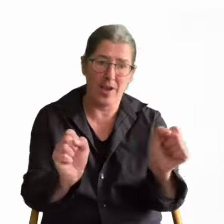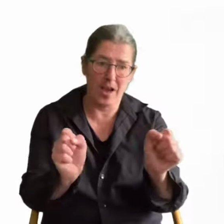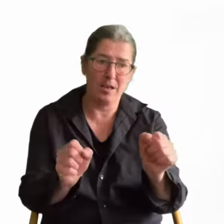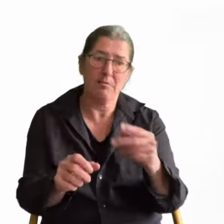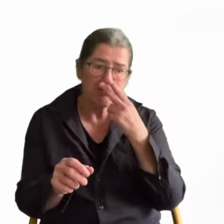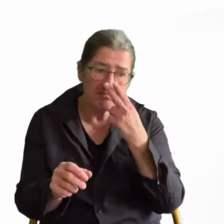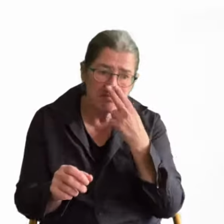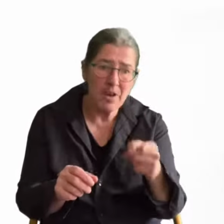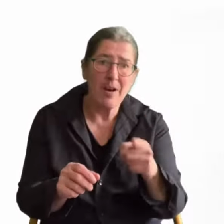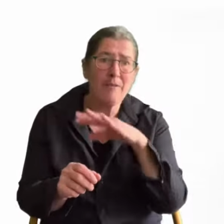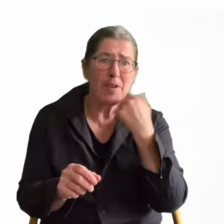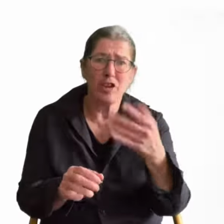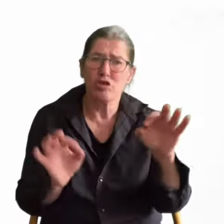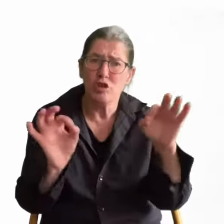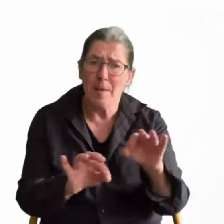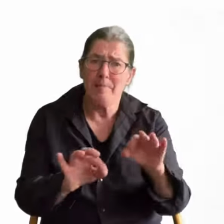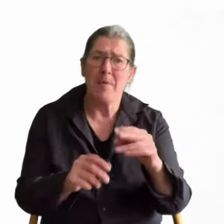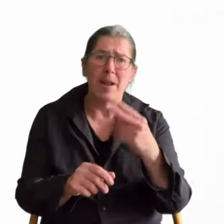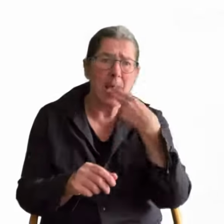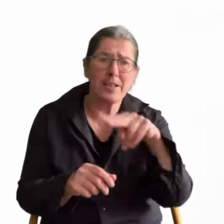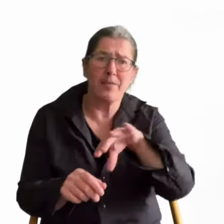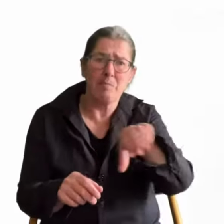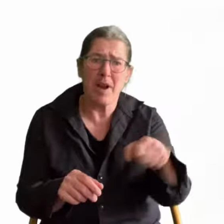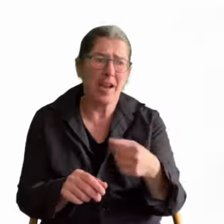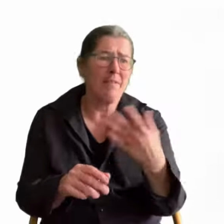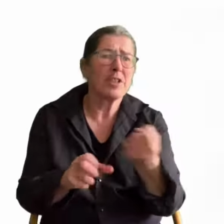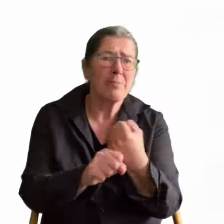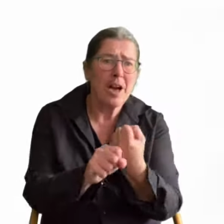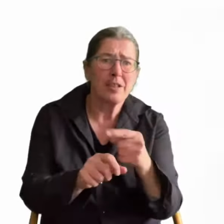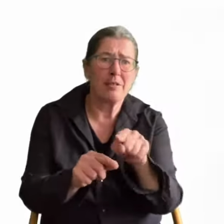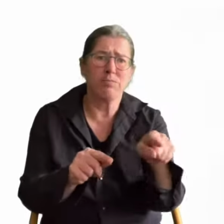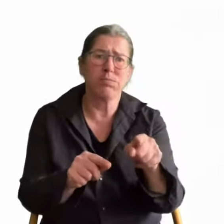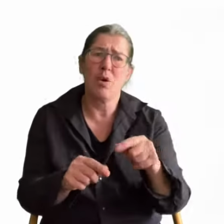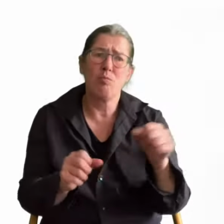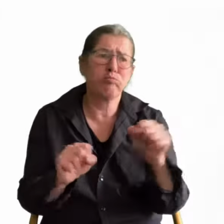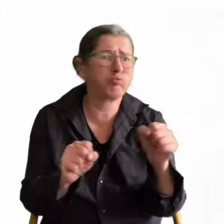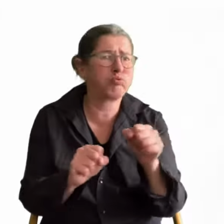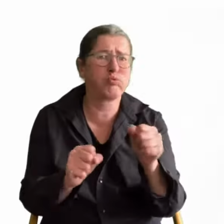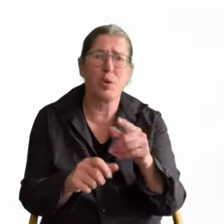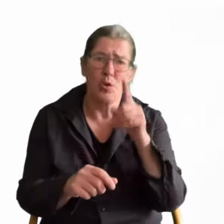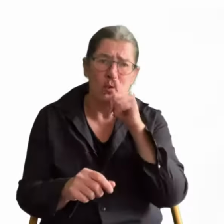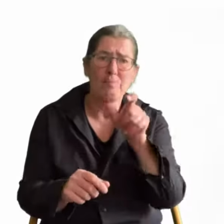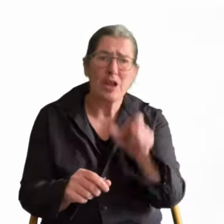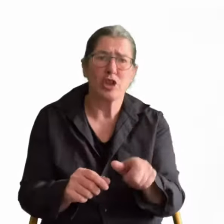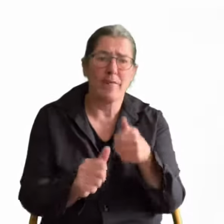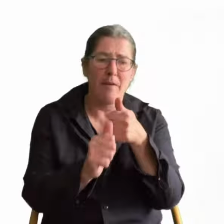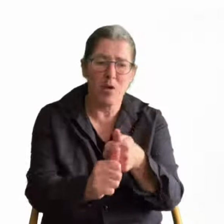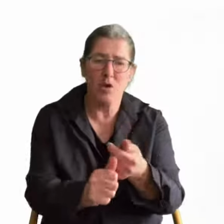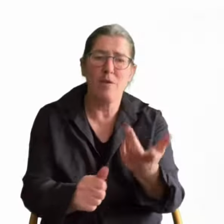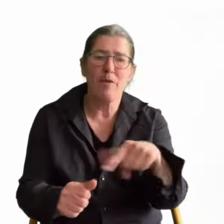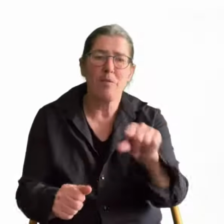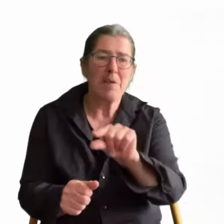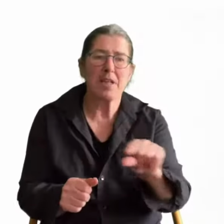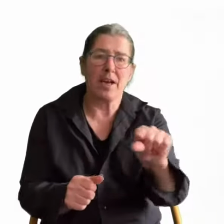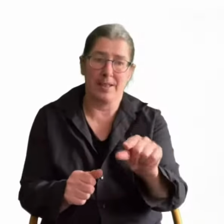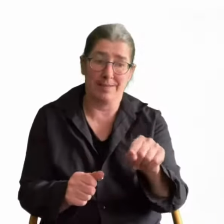der nazi verbrecher aufgedeckt also unmenschliche verfolgung von minderheiten